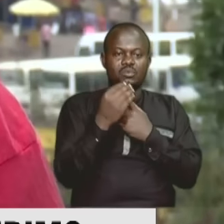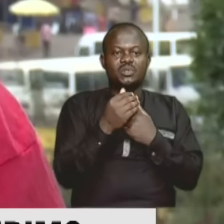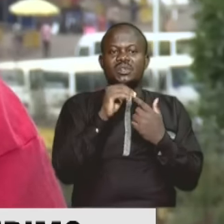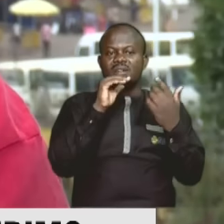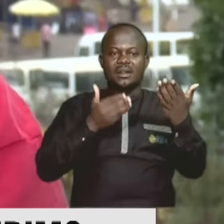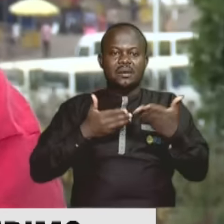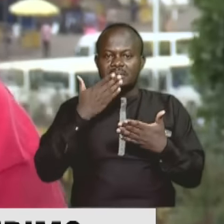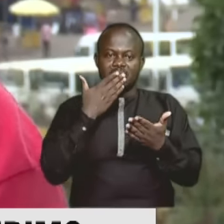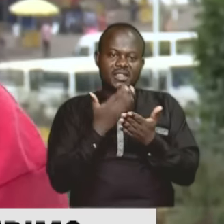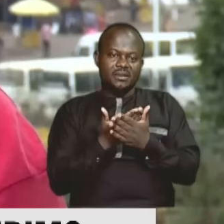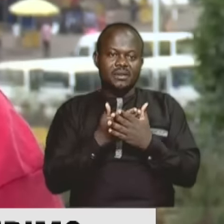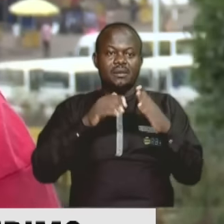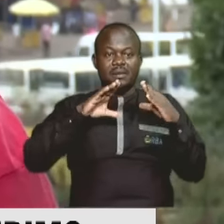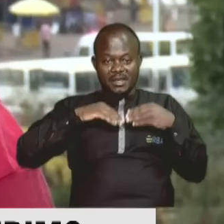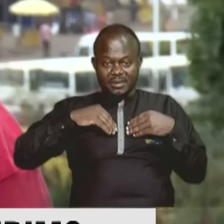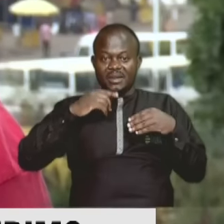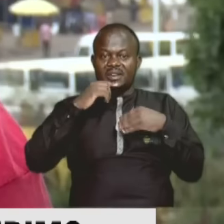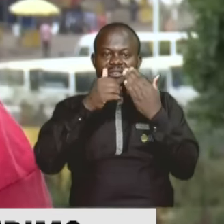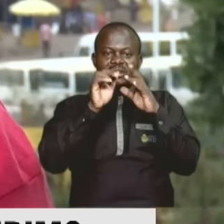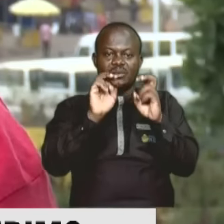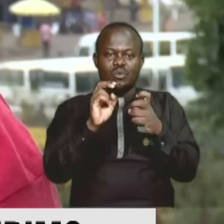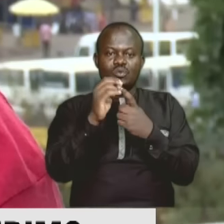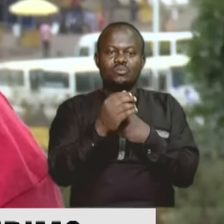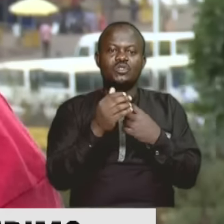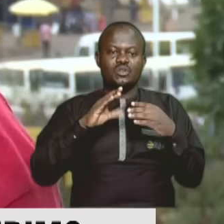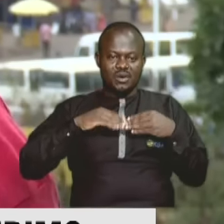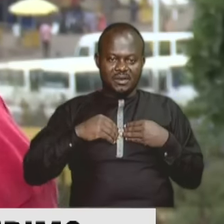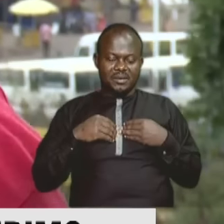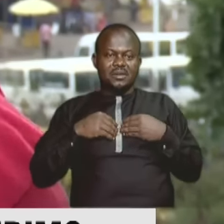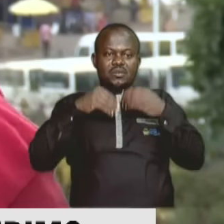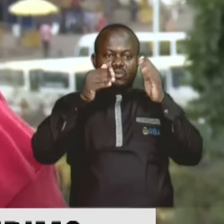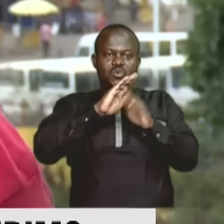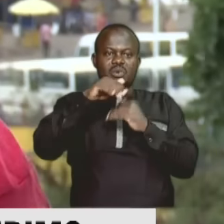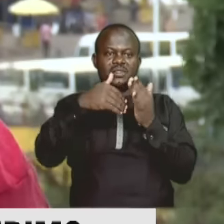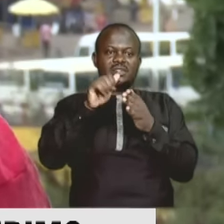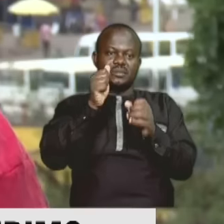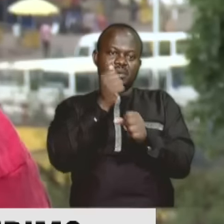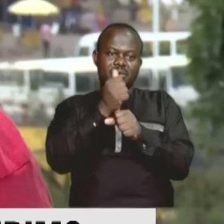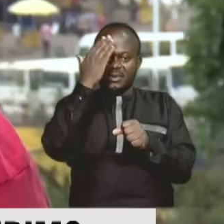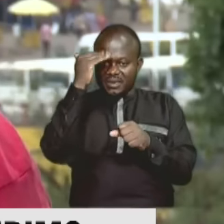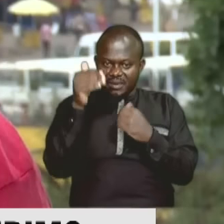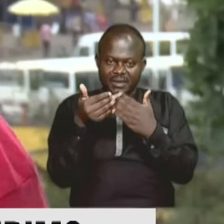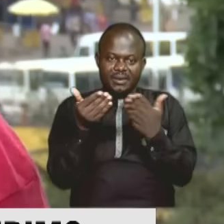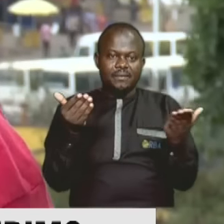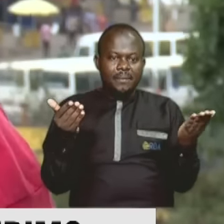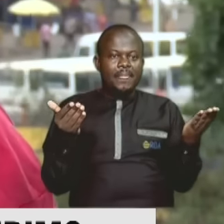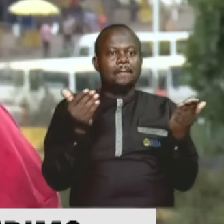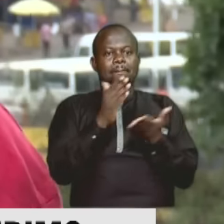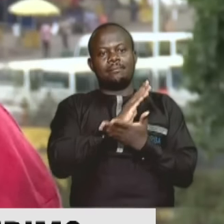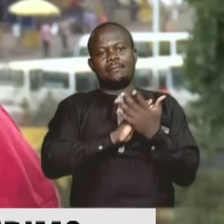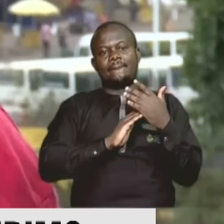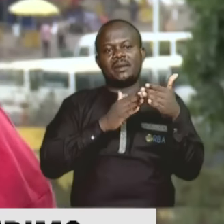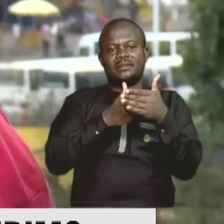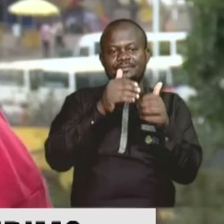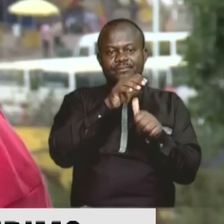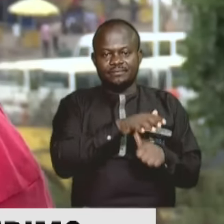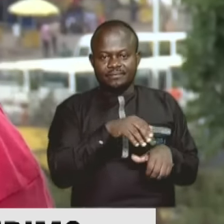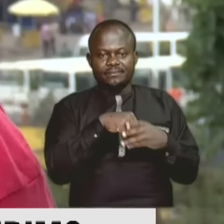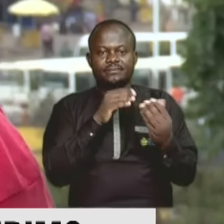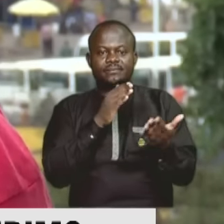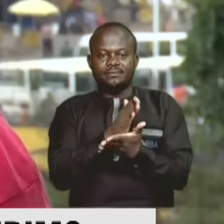neza ngo byemerwe bavuga ngo ni umuco wemewe umuntu wari wese agomba gukora kuko harimo aho tugenda duhezwa mu